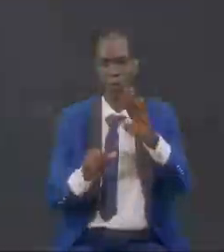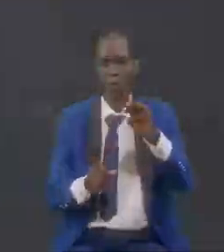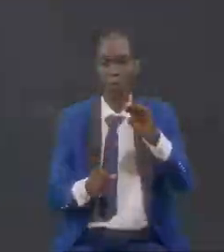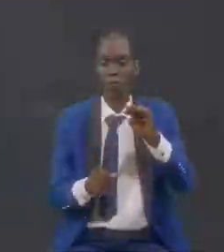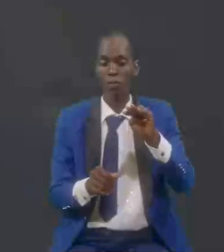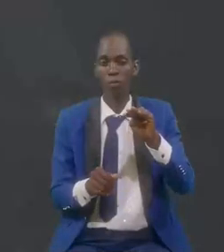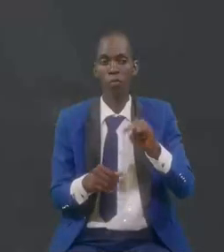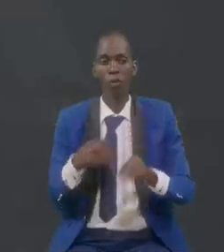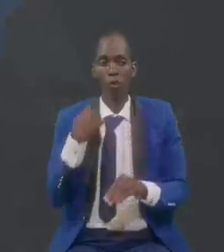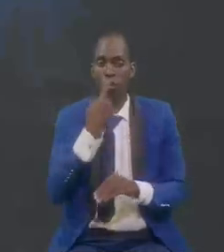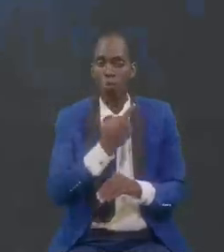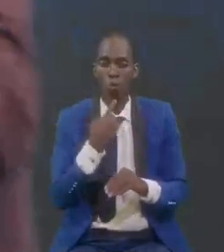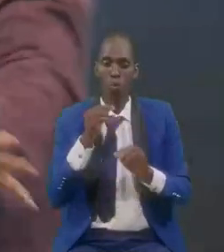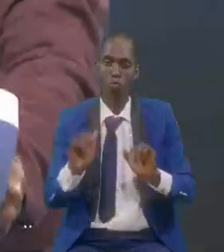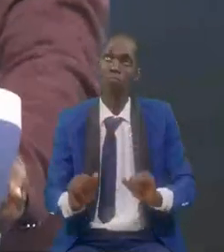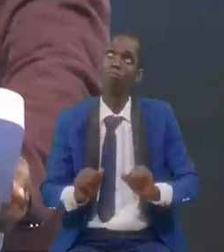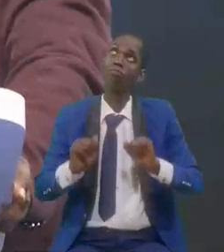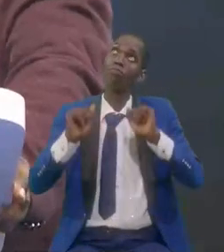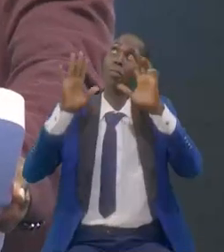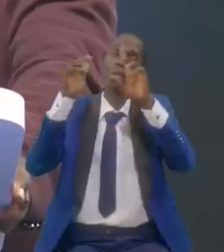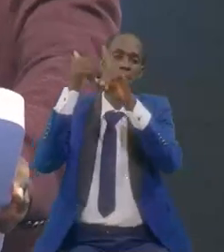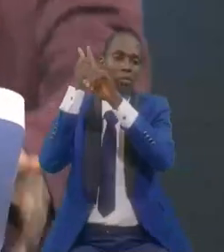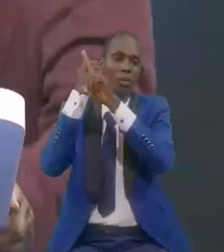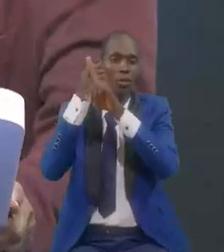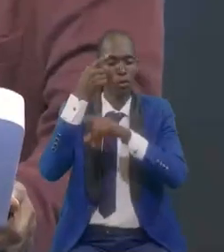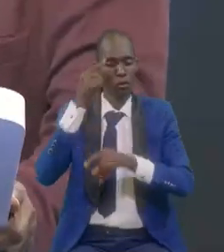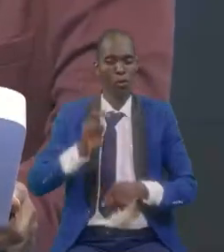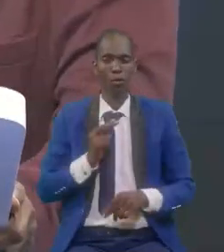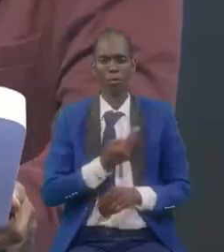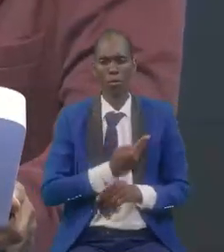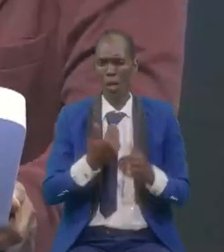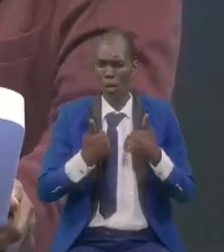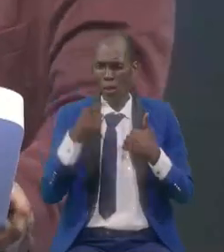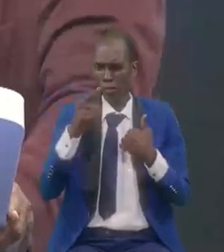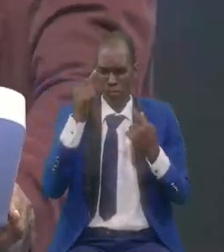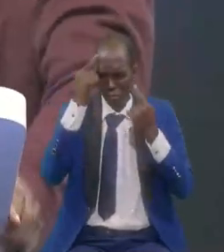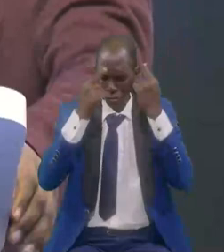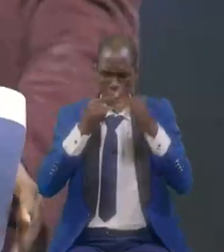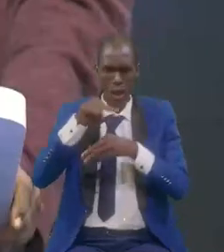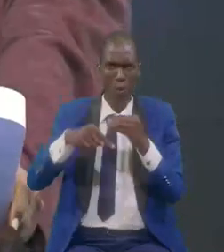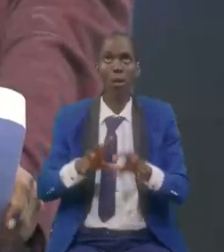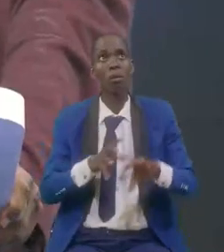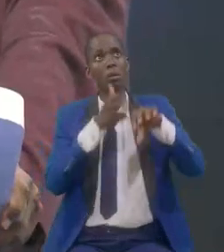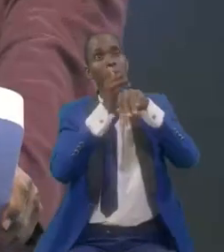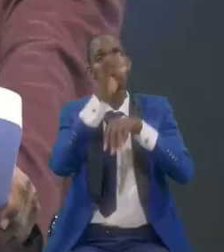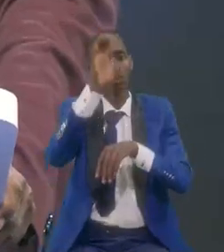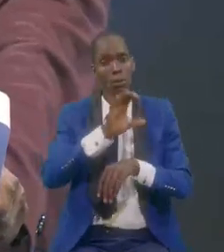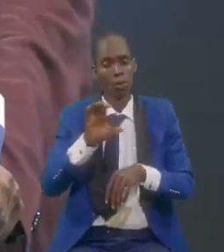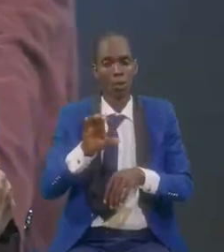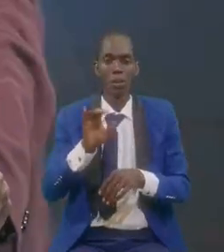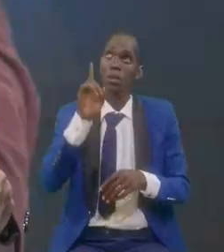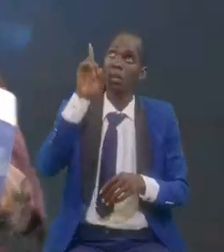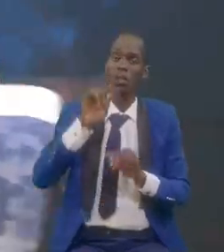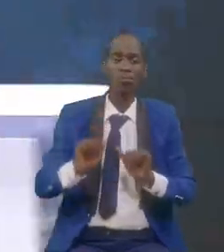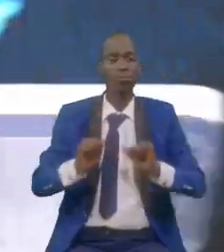Verset 14. Qui s'est livré lui-même, qui s'est donné lui-même pour nous. As-tu jamais pensé au calvaire?